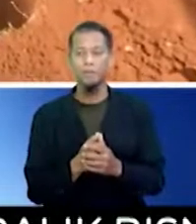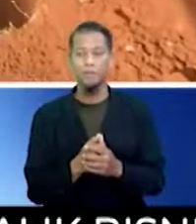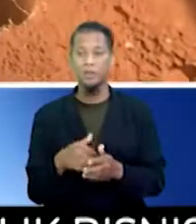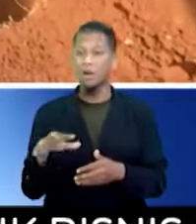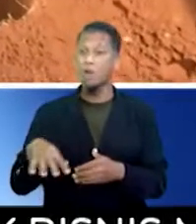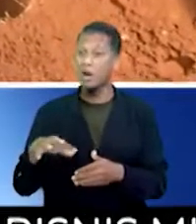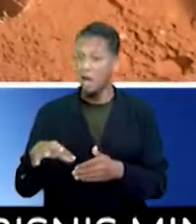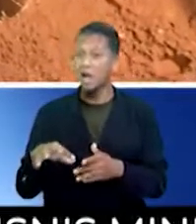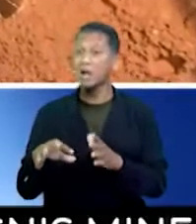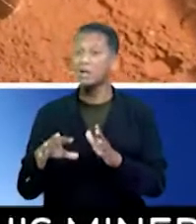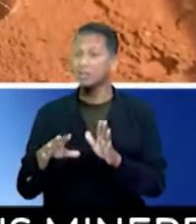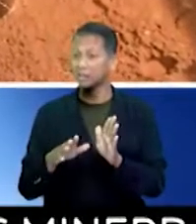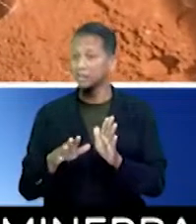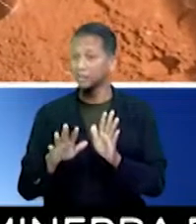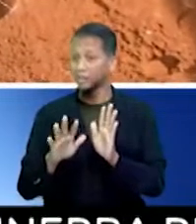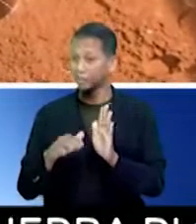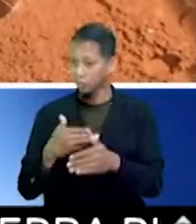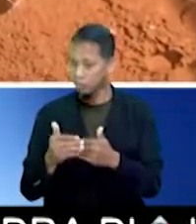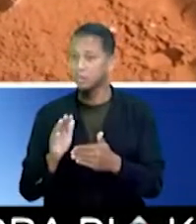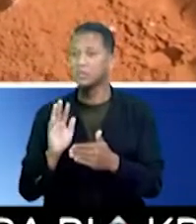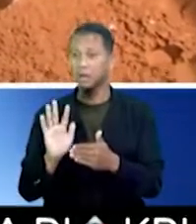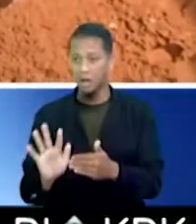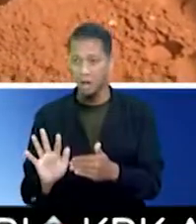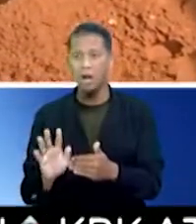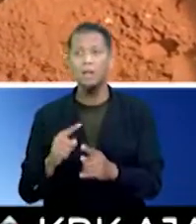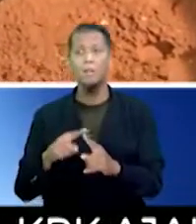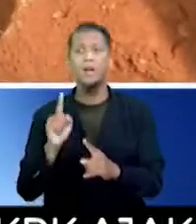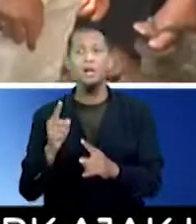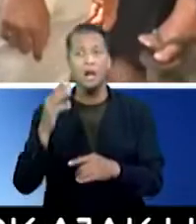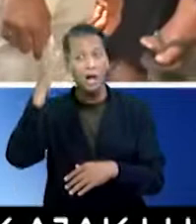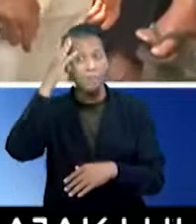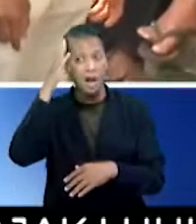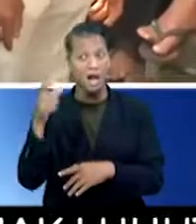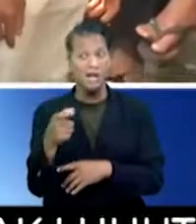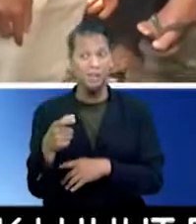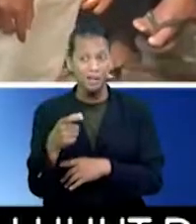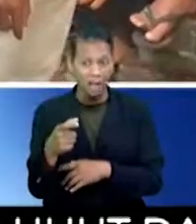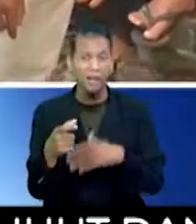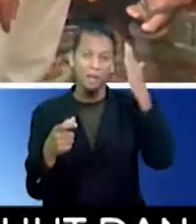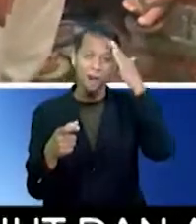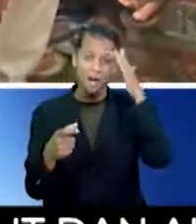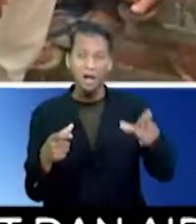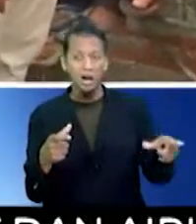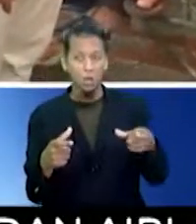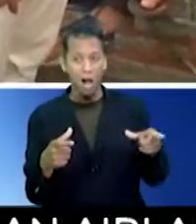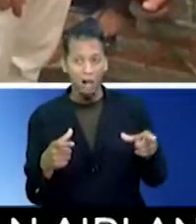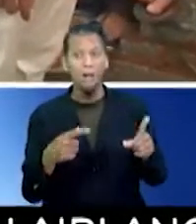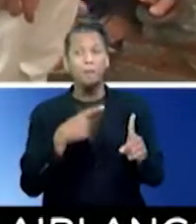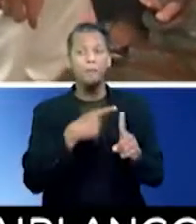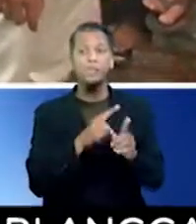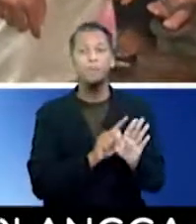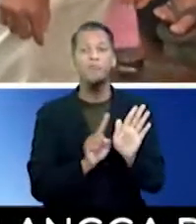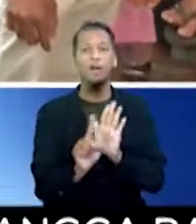menghadiri prosesi pemakaman tetapi tadi ada juga dari camat dan Lurah Johar Baru yang turut hadir serta pihak dari perusahaan Yang menaungi